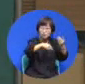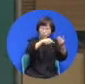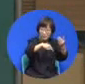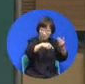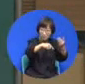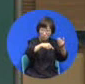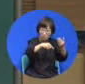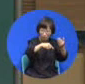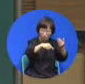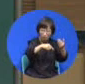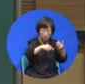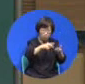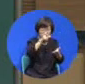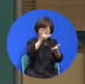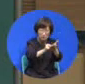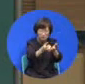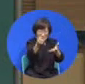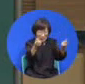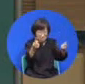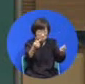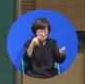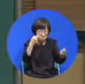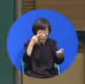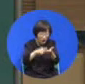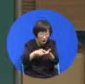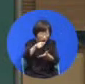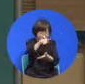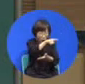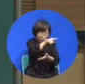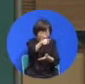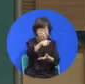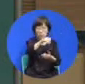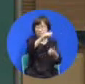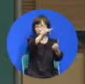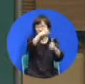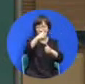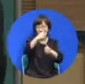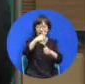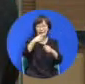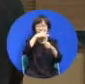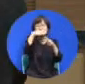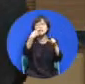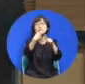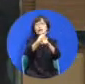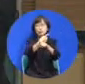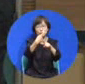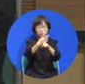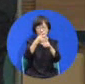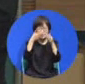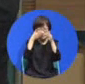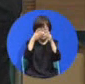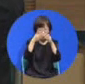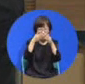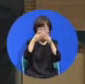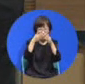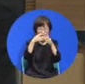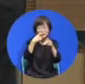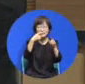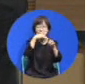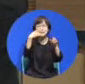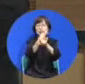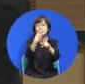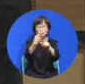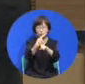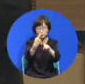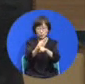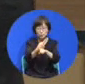치유, 집중하는 치유학교 하세요. We need to have a healing school. And you can